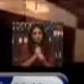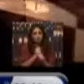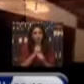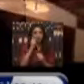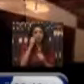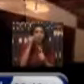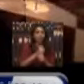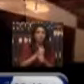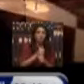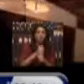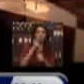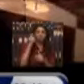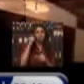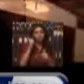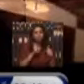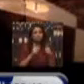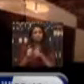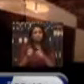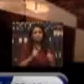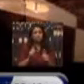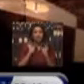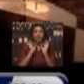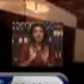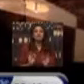ما كنتش اقدر اعمل